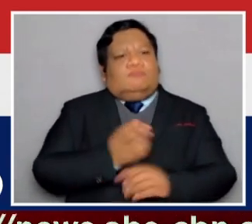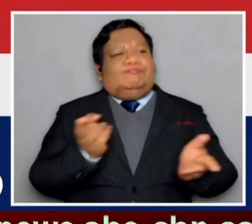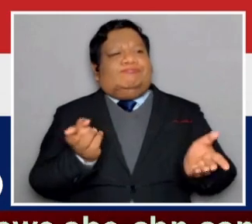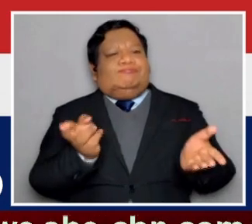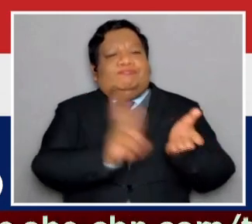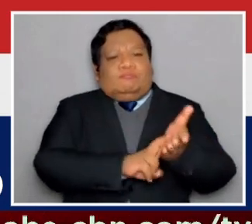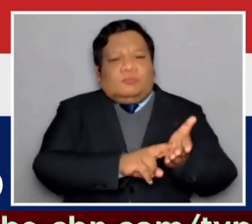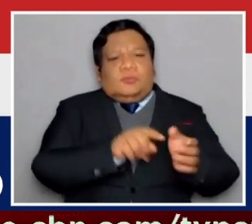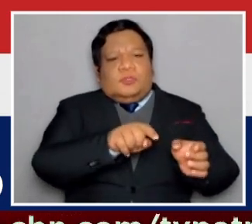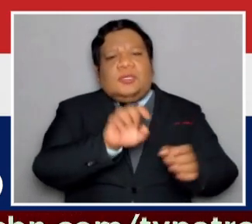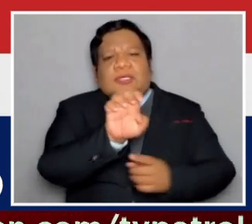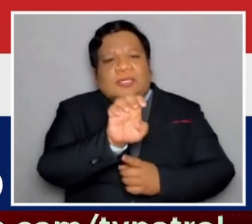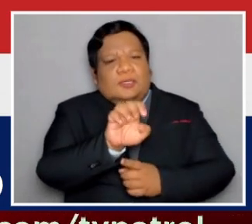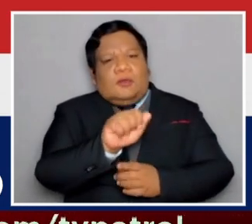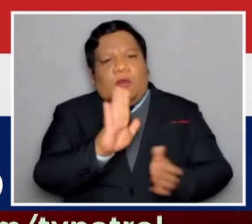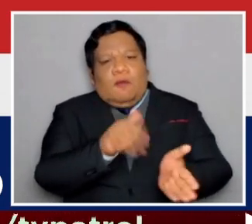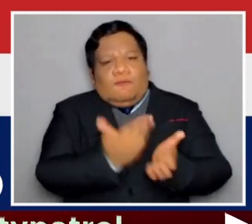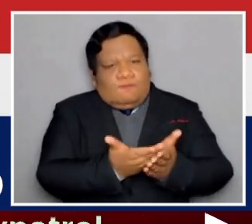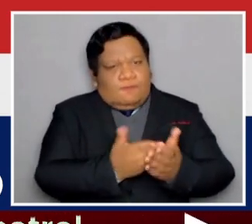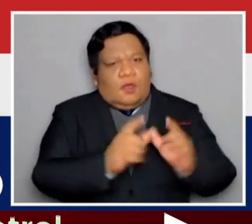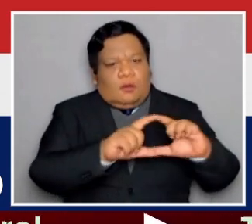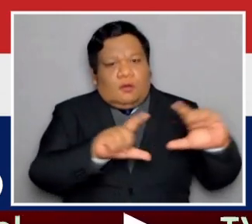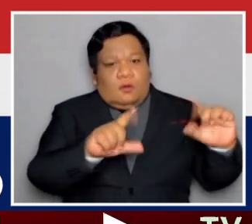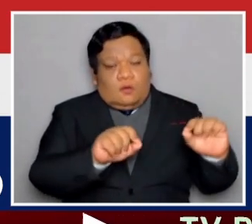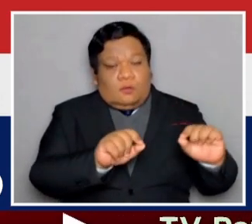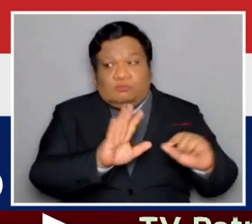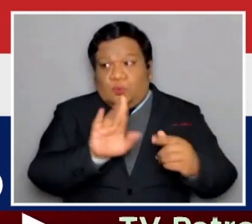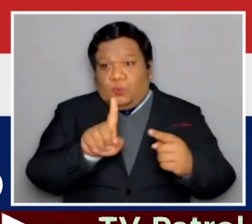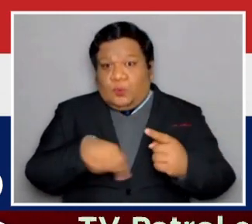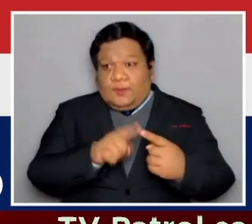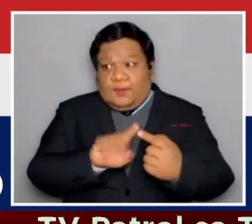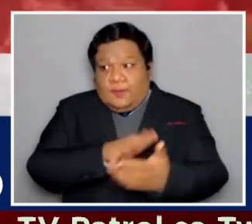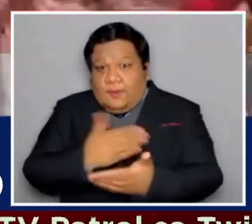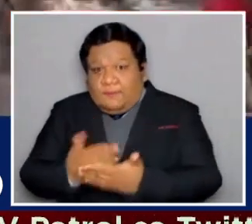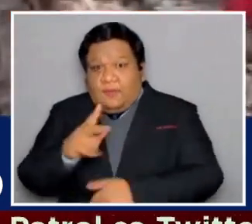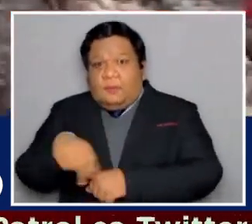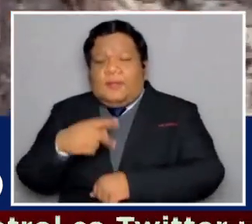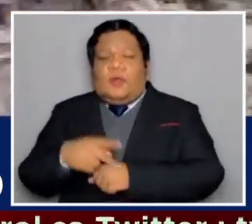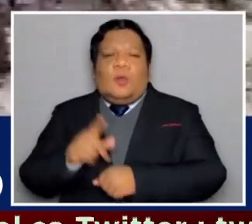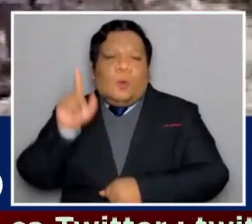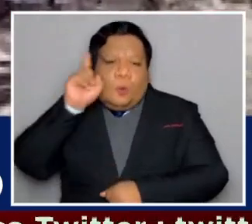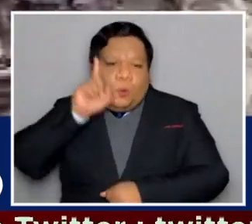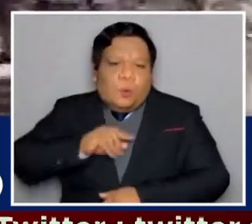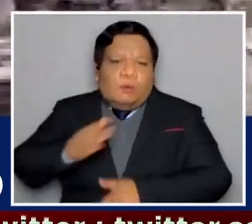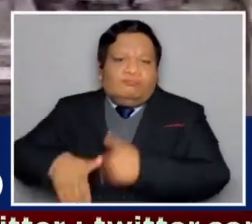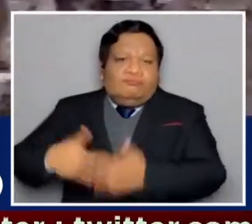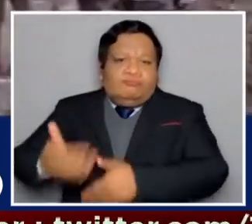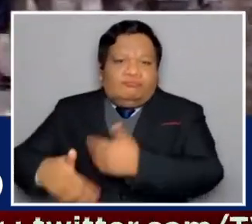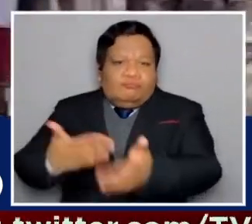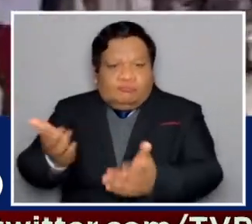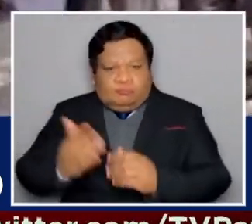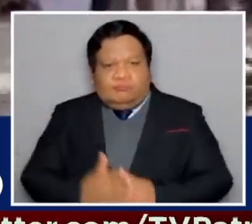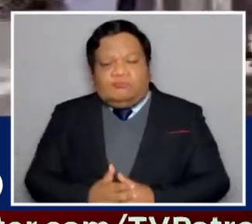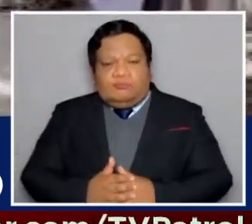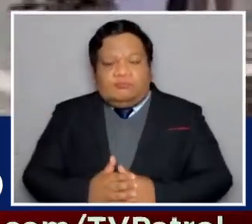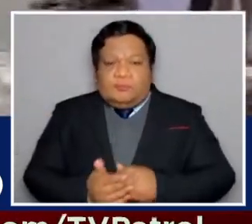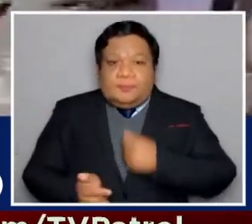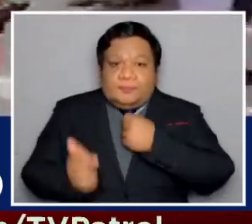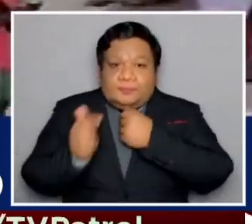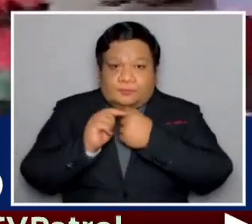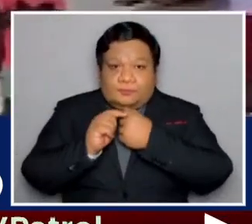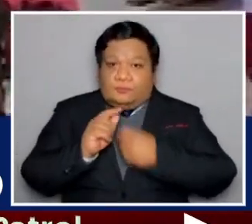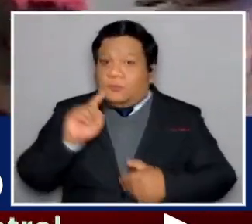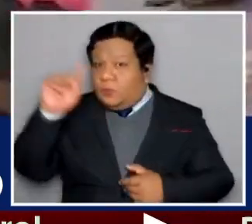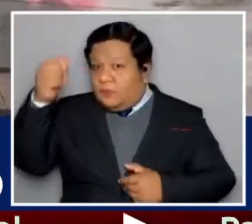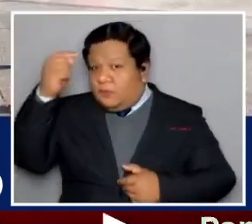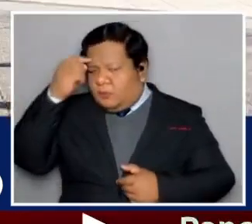e-arrival card. Para po pagdating sa Pilipinas, dire-diretso na po yung flows. Para sa pamahalaan, susi ang pagbango